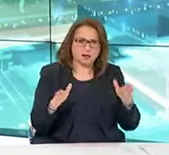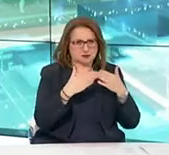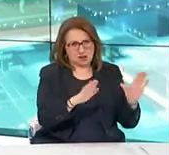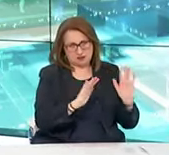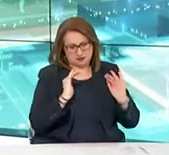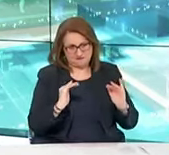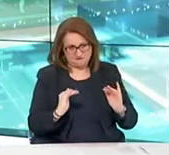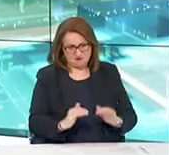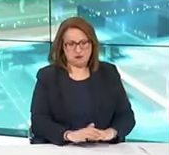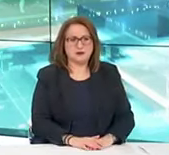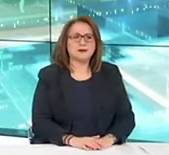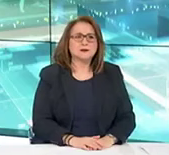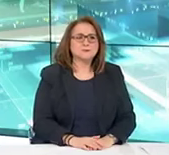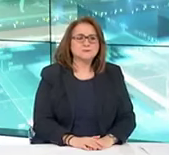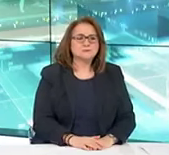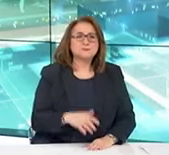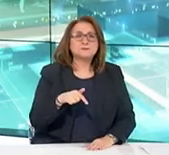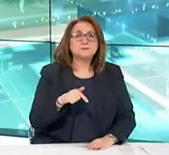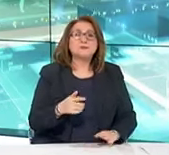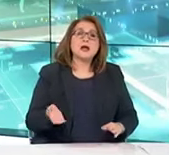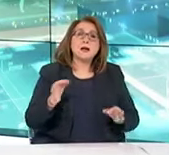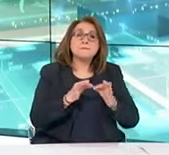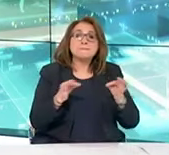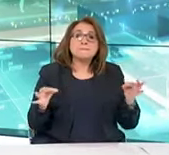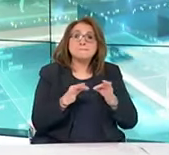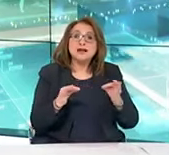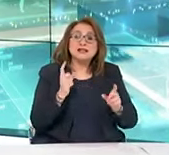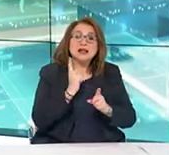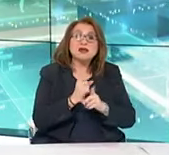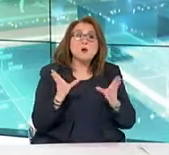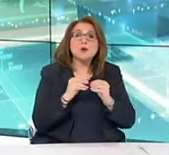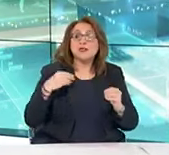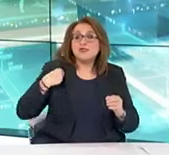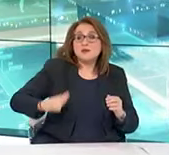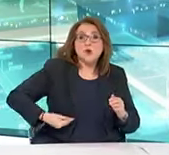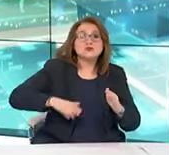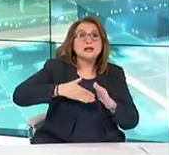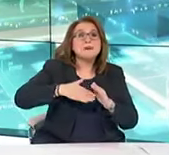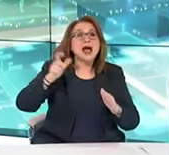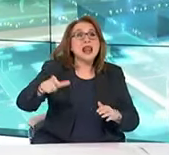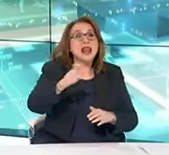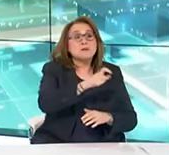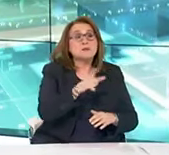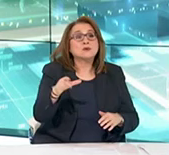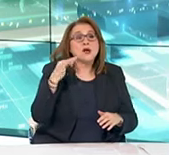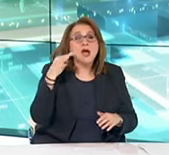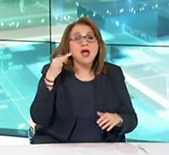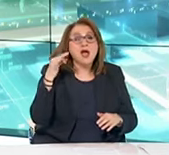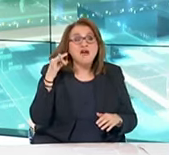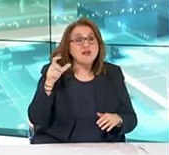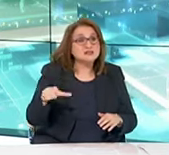Λαμβάνονται ειδικά μέτρα για δημοσίους υπαλλήλους οι οποίοι ανήκουν στις ευπαθείς ομάδες του πληθυσμού,